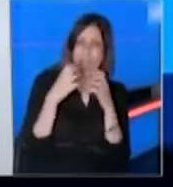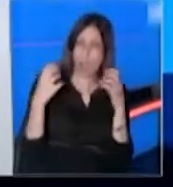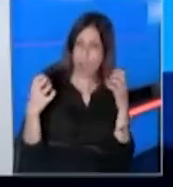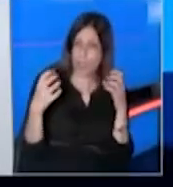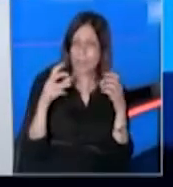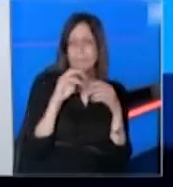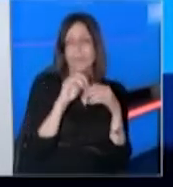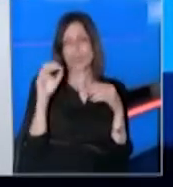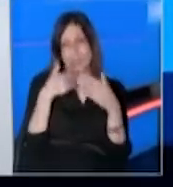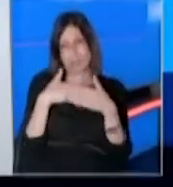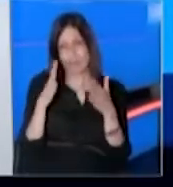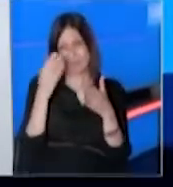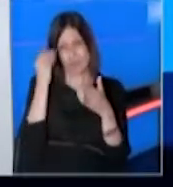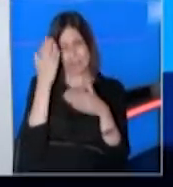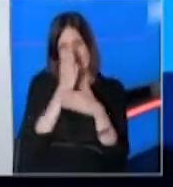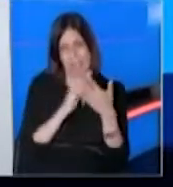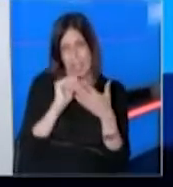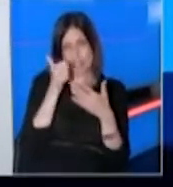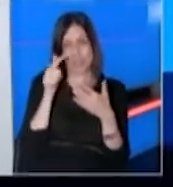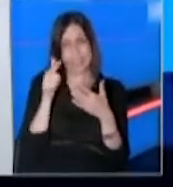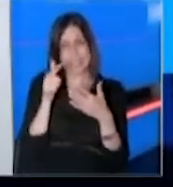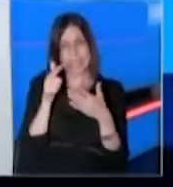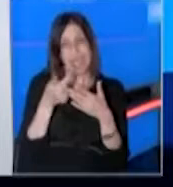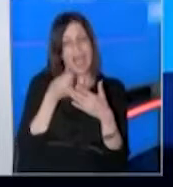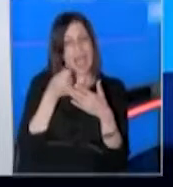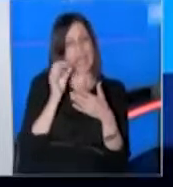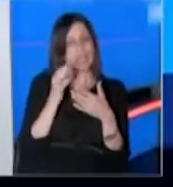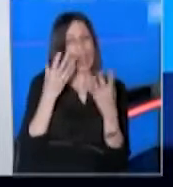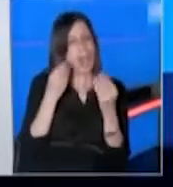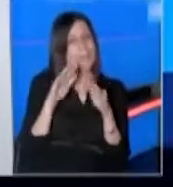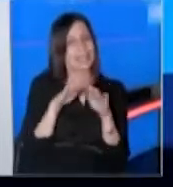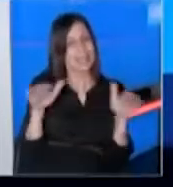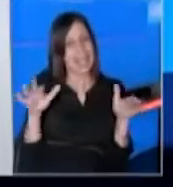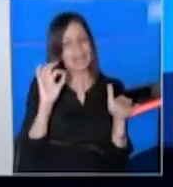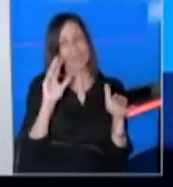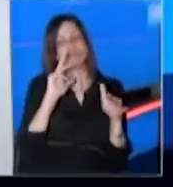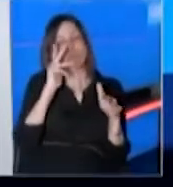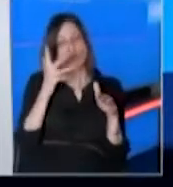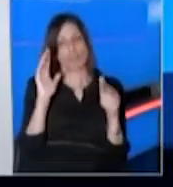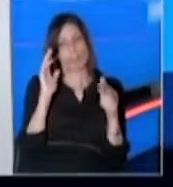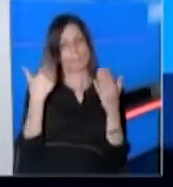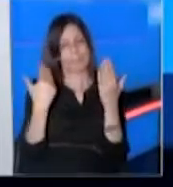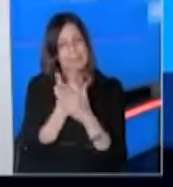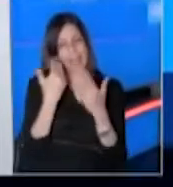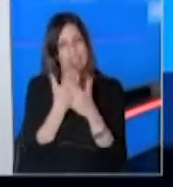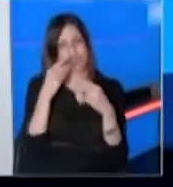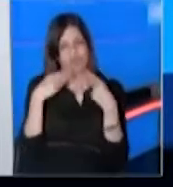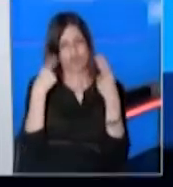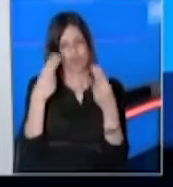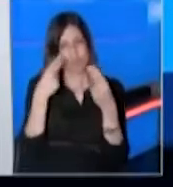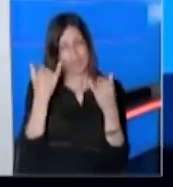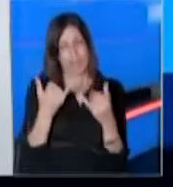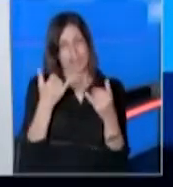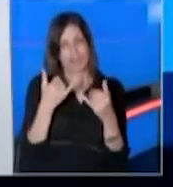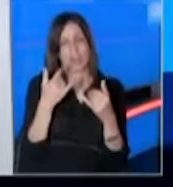נושא המשבצת, אם זכור לנו מהפרק הראשון, זה החכירה של הרבה קרקע, אבל לשלוש שנים מתחדש. ועכשיו נעבור לעניין של